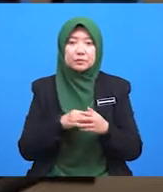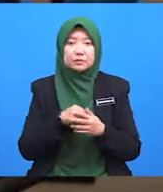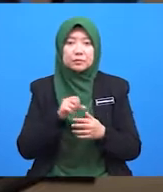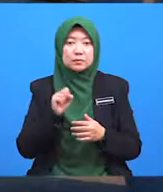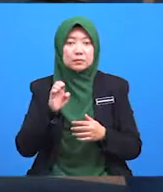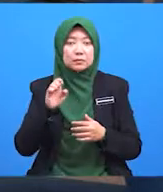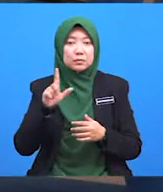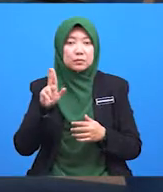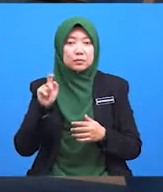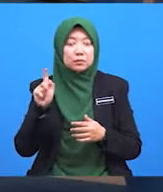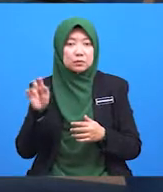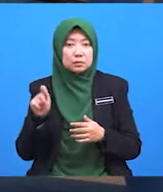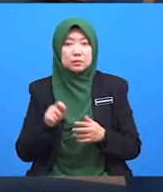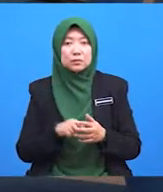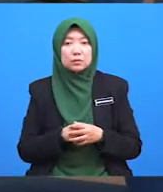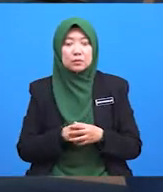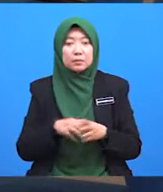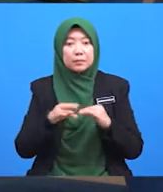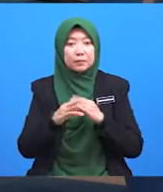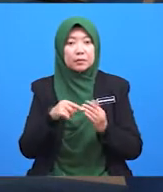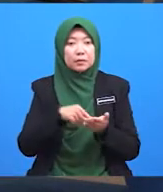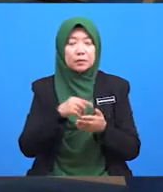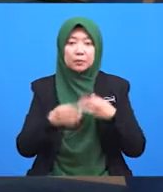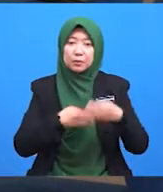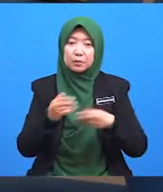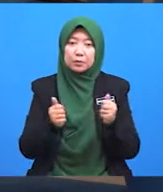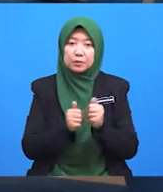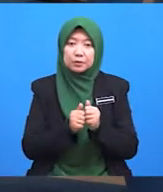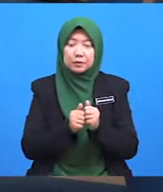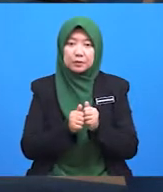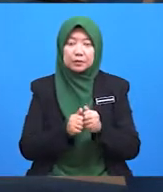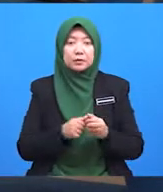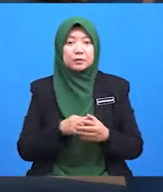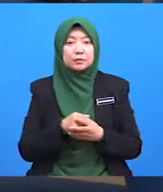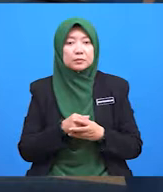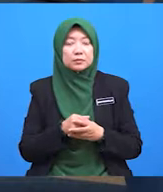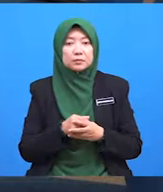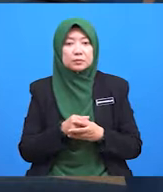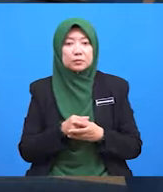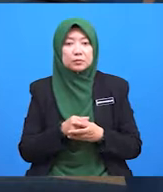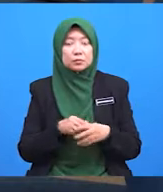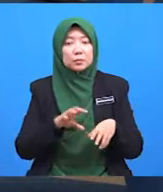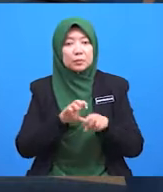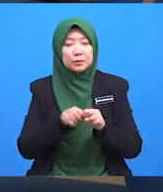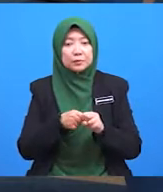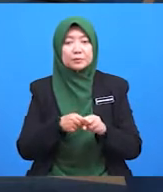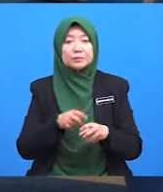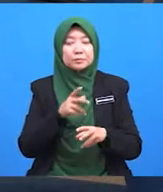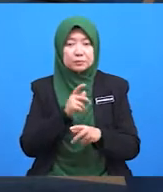selulit. Pad ini akan dibalut dengan strap getah supaya ia kekal di